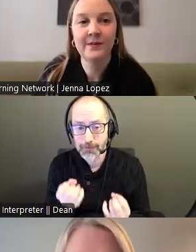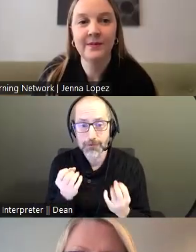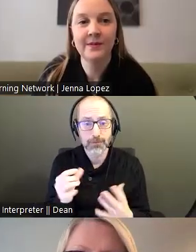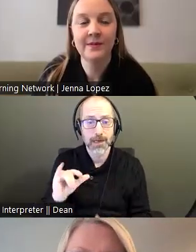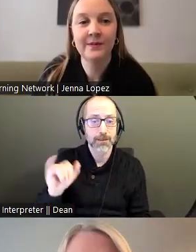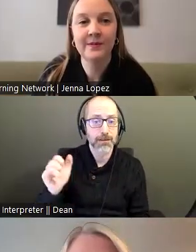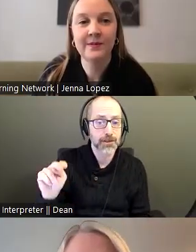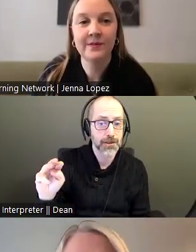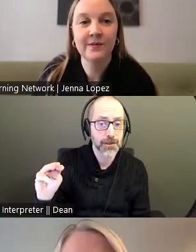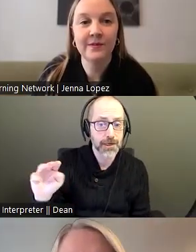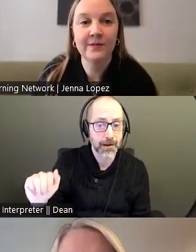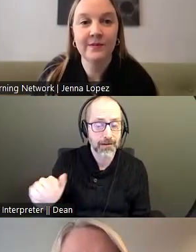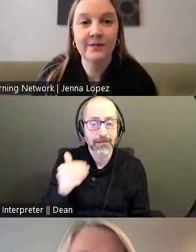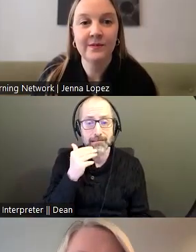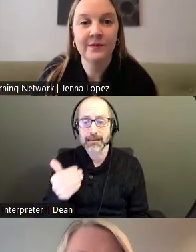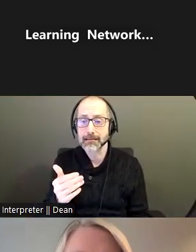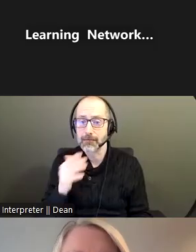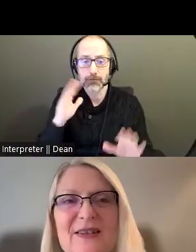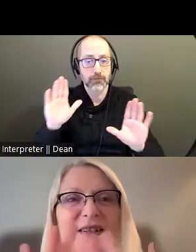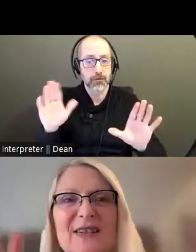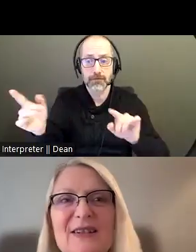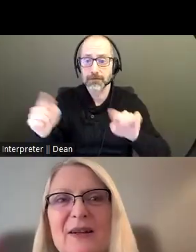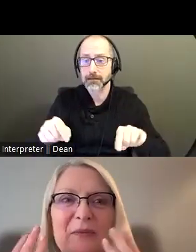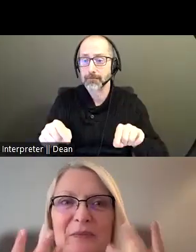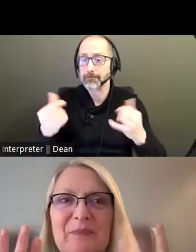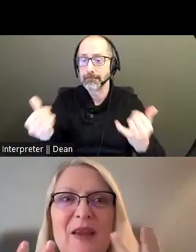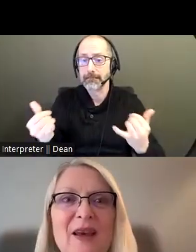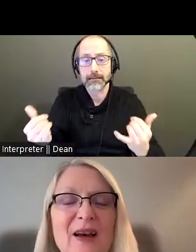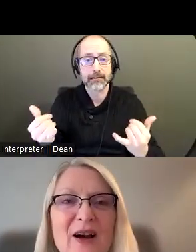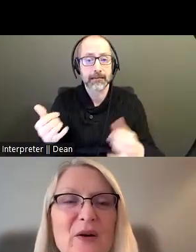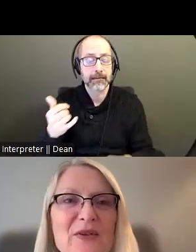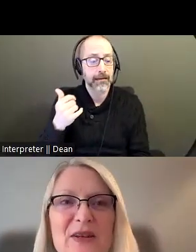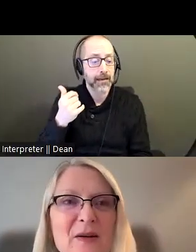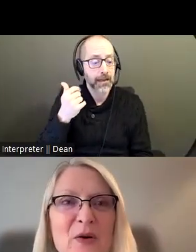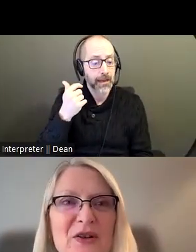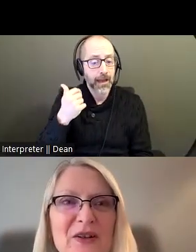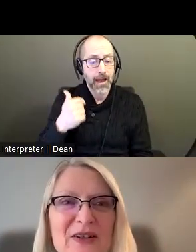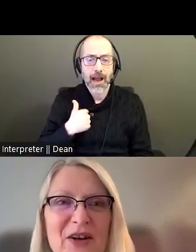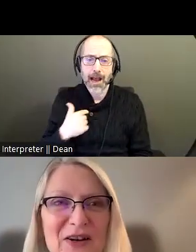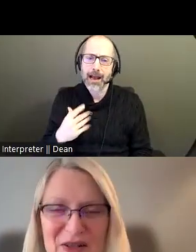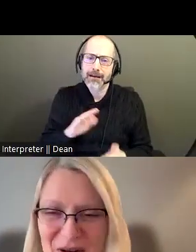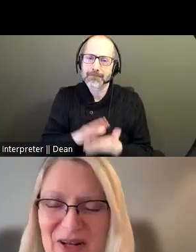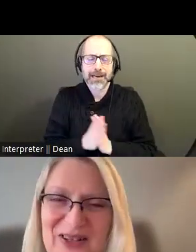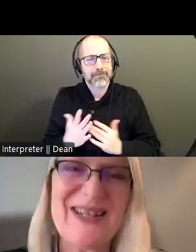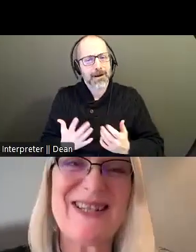Merci, merci Jenna. C'est merveilleux d'être ici avec nous, avec vous.